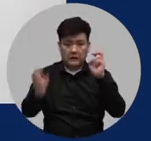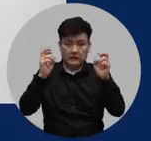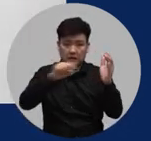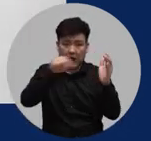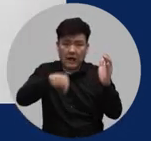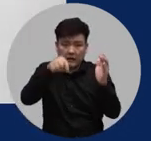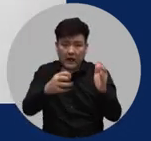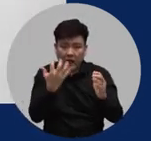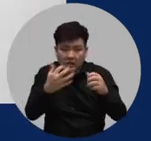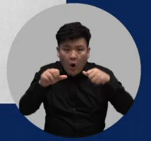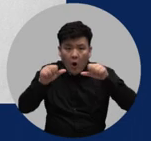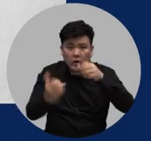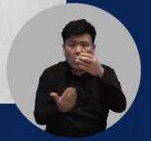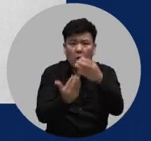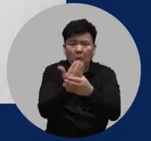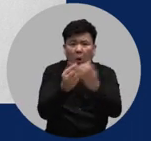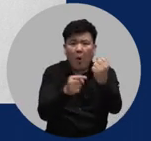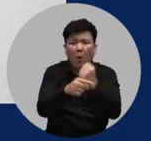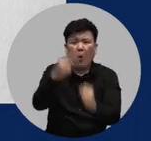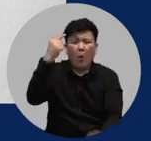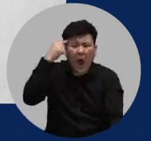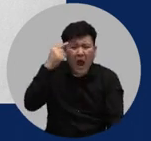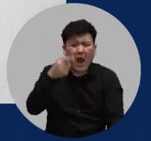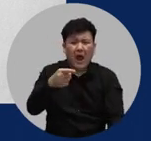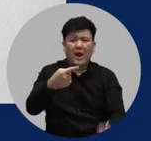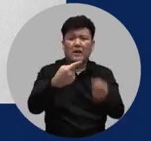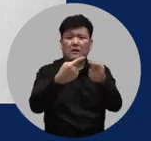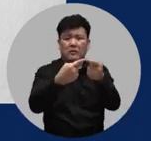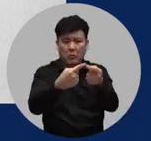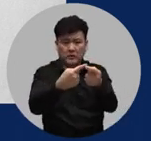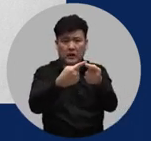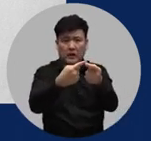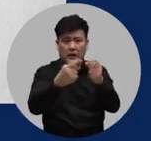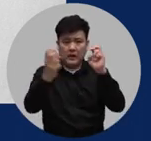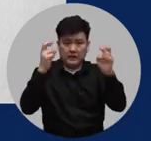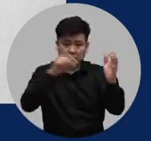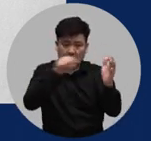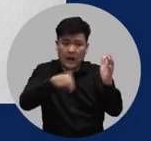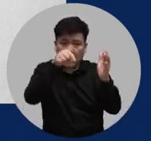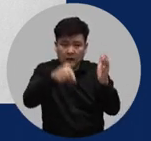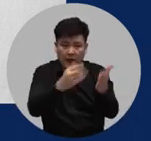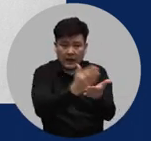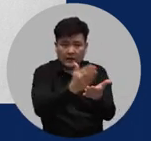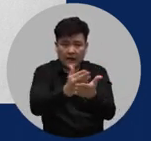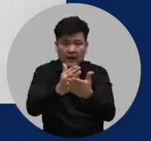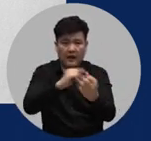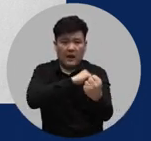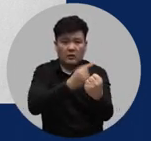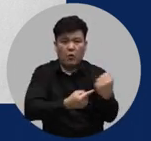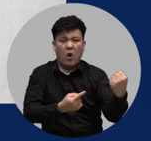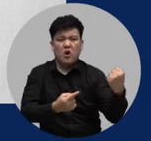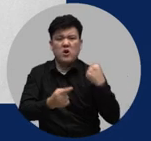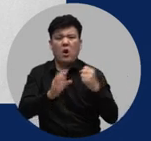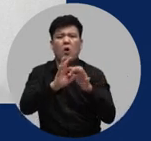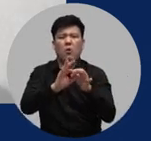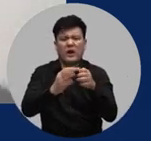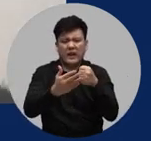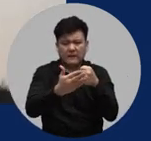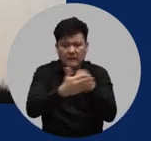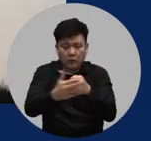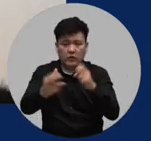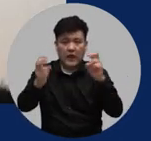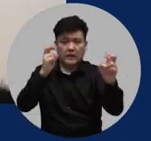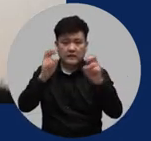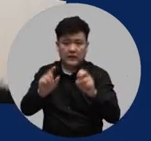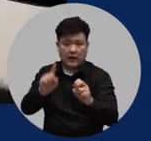직장 내 성희롱이 발생하는 이유는 무엇일까요? 첫 번째, 직장 내 다양한 권력 관계 때문입니다.